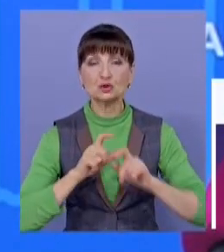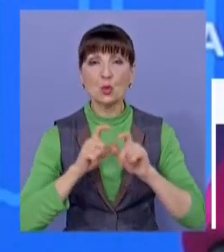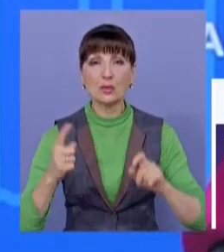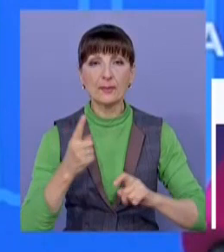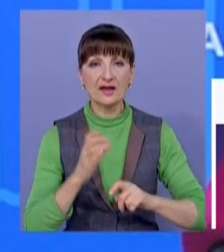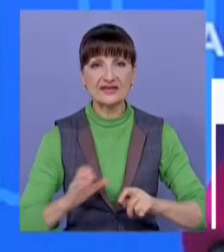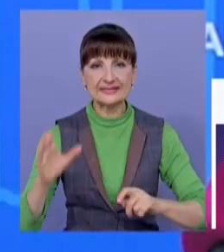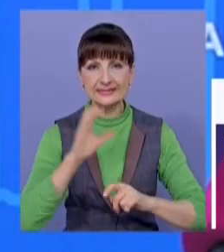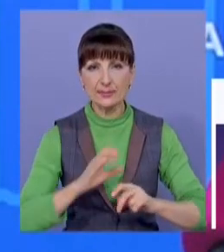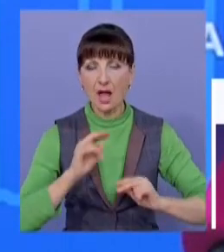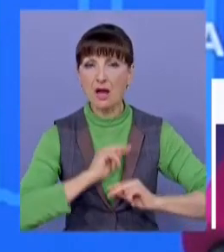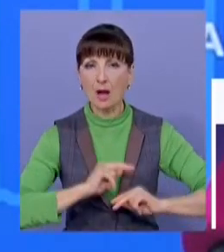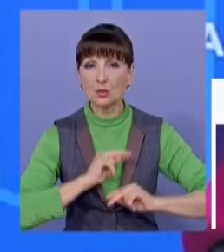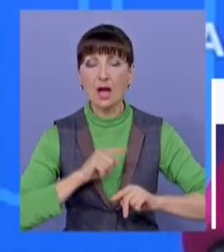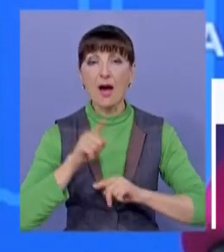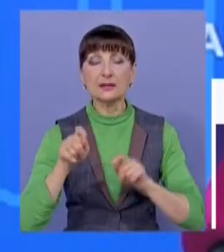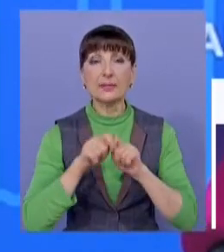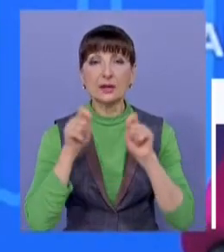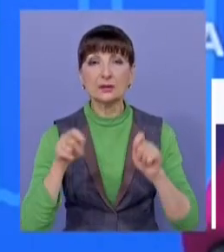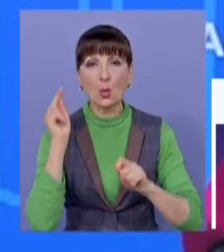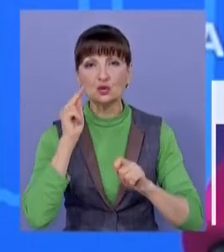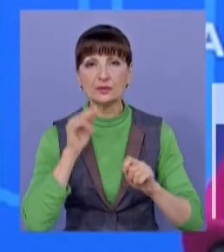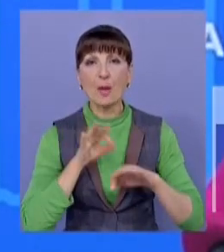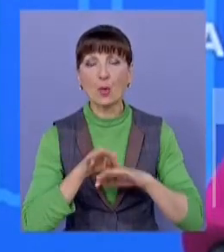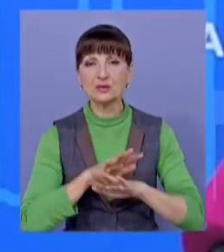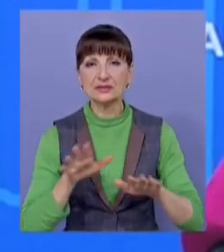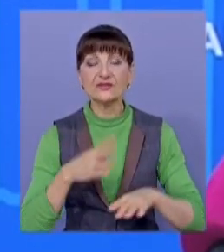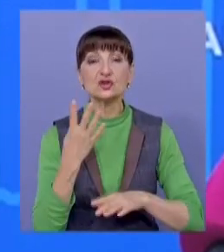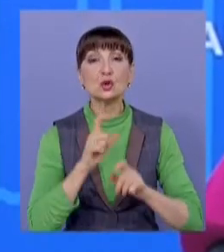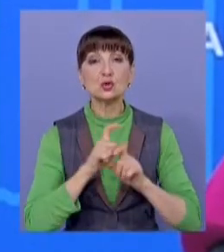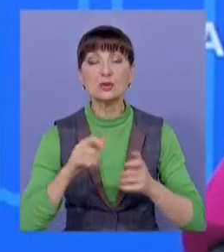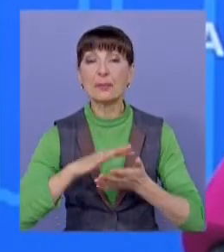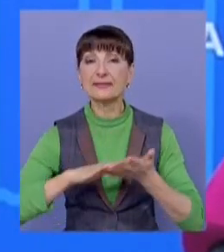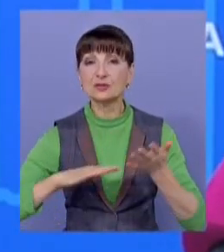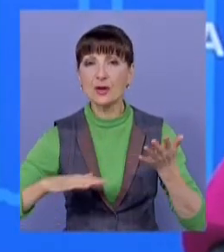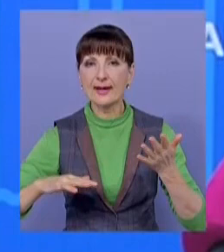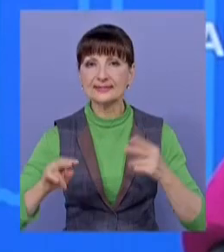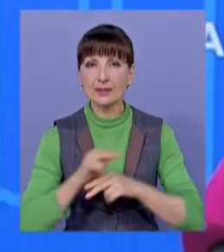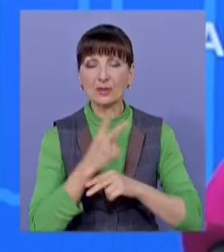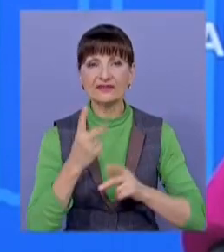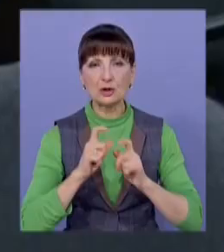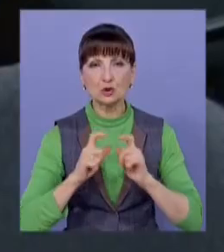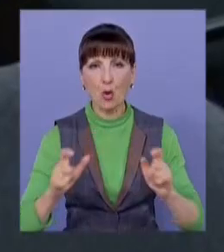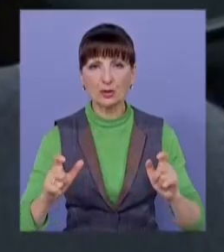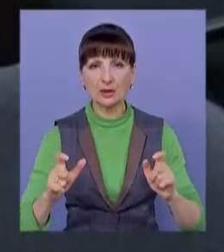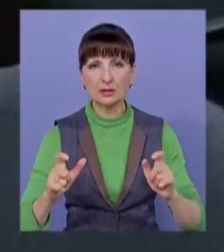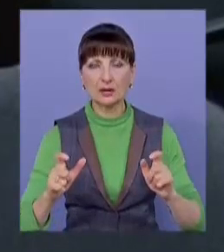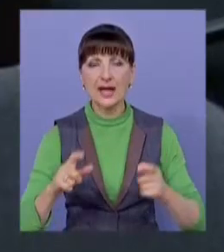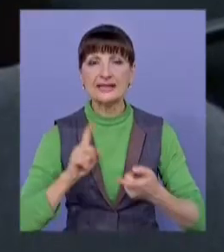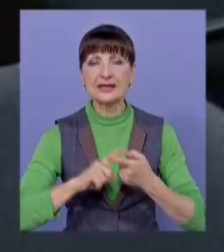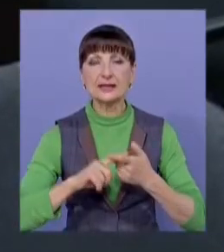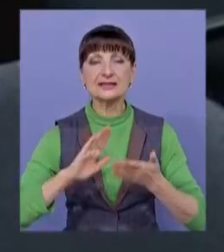сентября, работают, а там организован учебный процесс. В 4 школах продолжается, в 2 школах, это, значит,